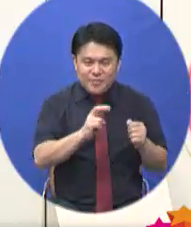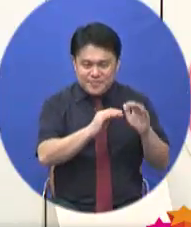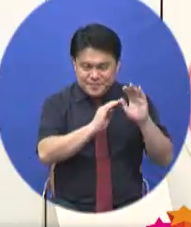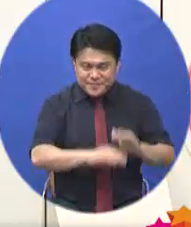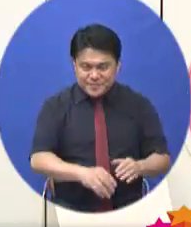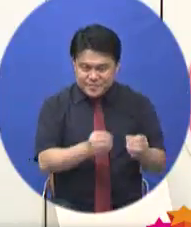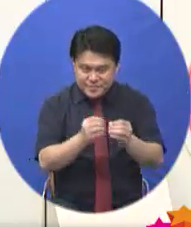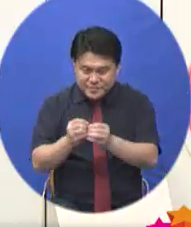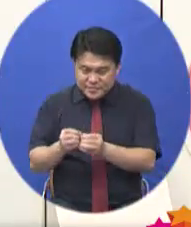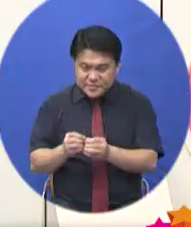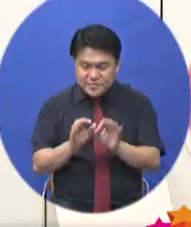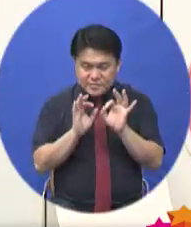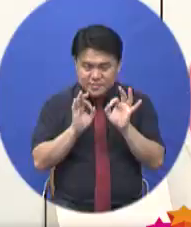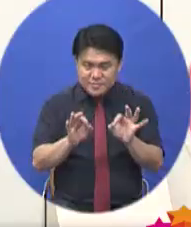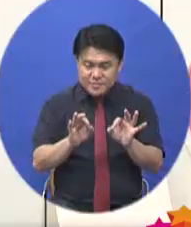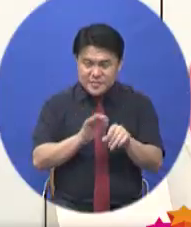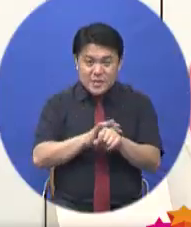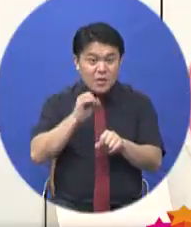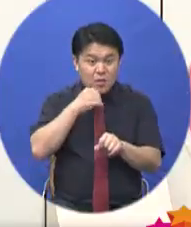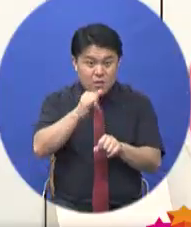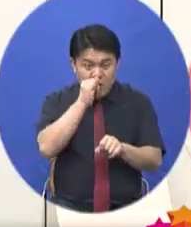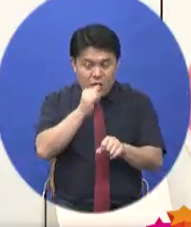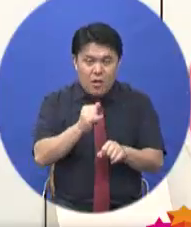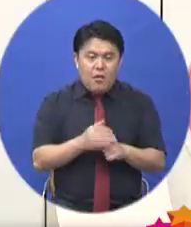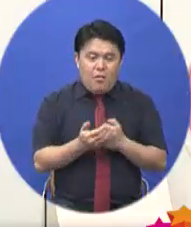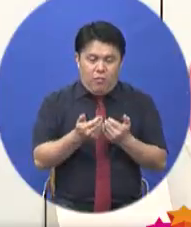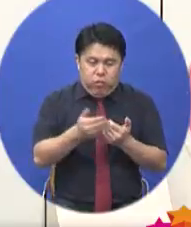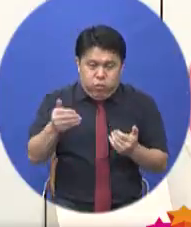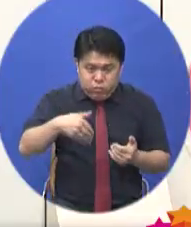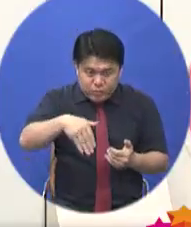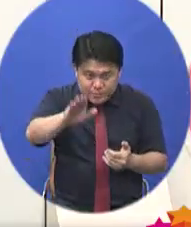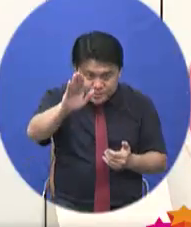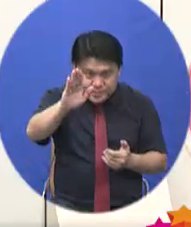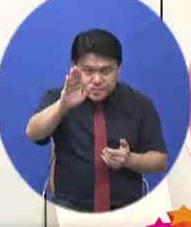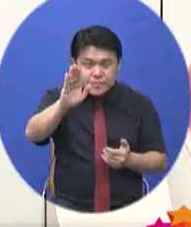그걸 그게 잘 안 되는 부분이 있어요. 네.